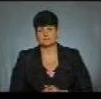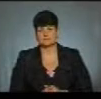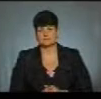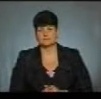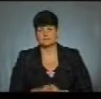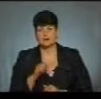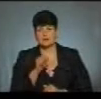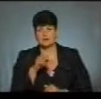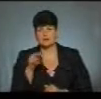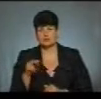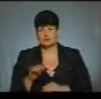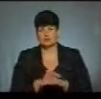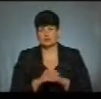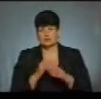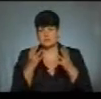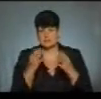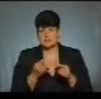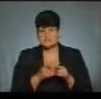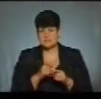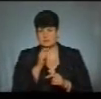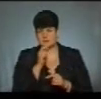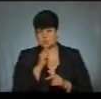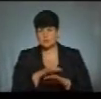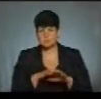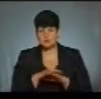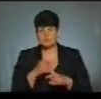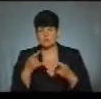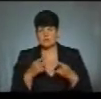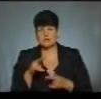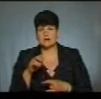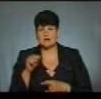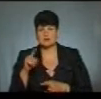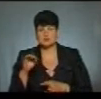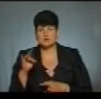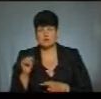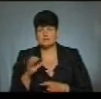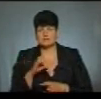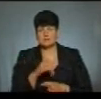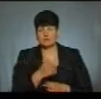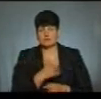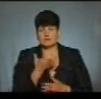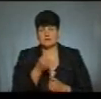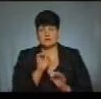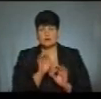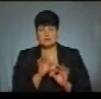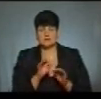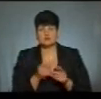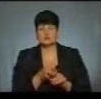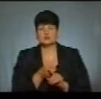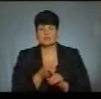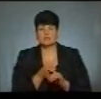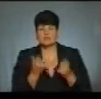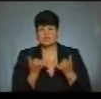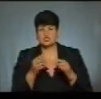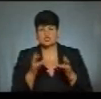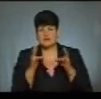Андрій Павлович, доброго дня. Це кореспондент Суспільного телебачення Лазорик Світлана. Ми хотіли б взяти коментар стосовно сьогоднішньої